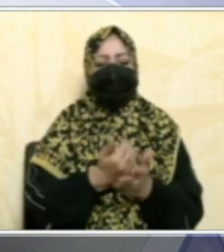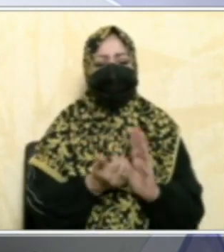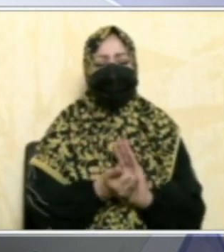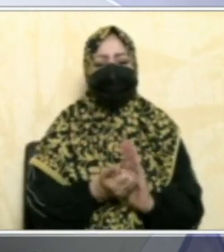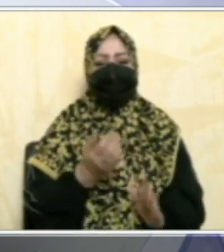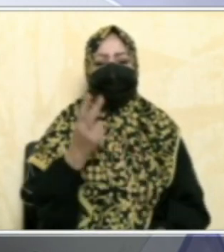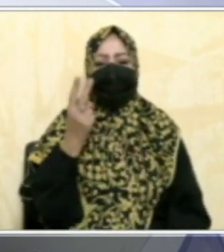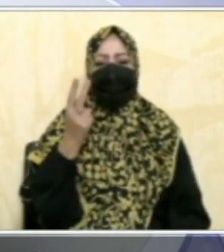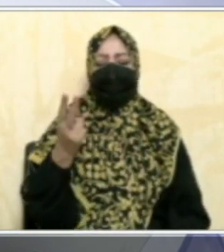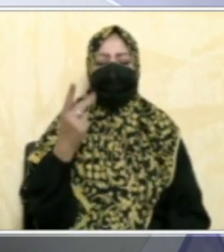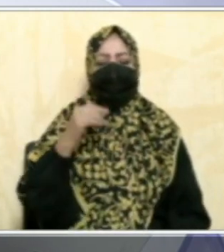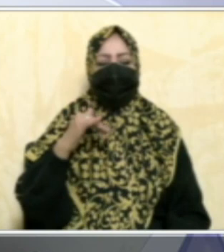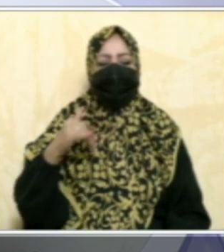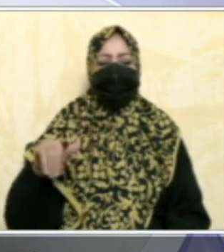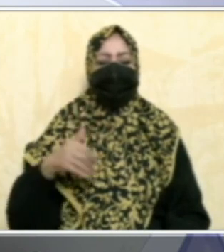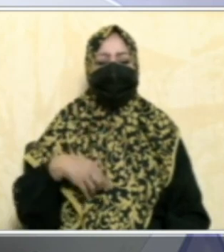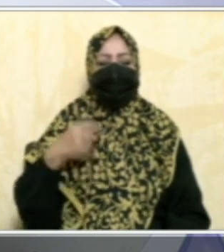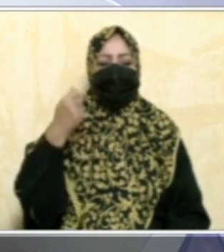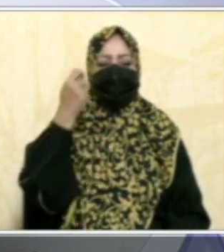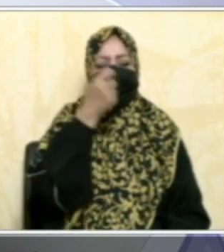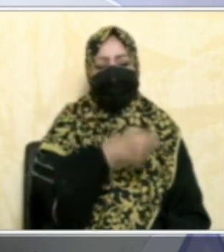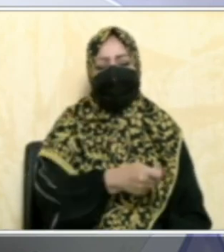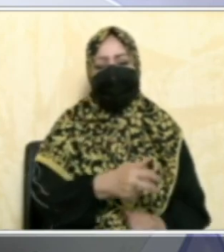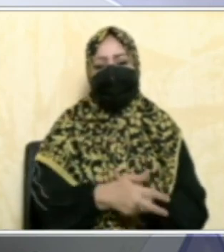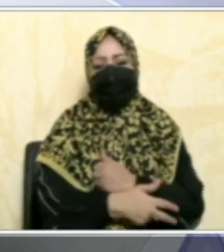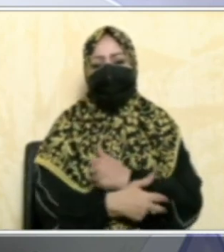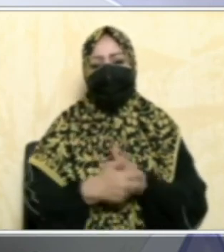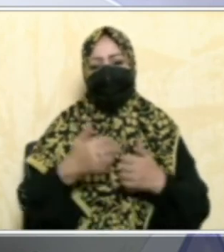زكاته. معنا اتصال.